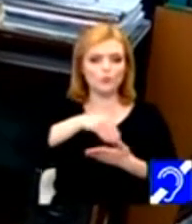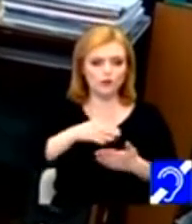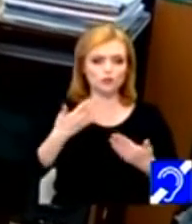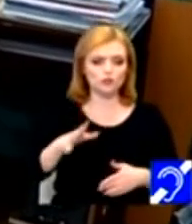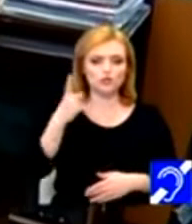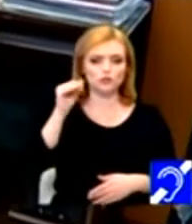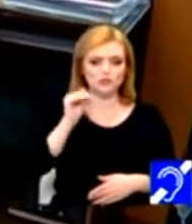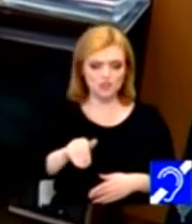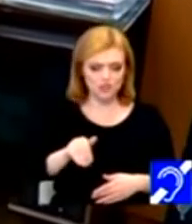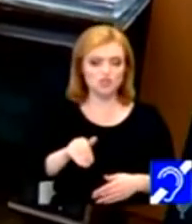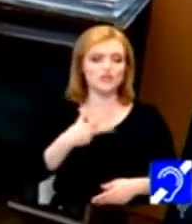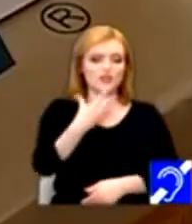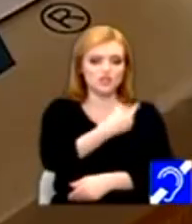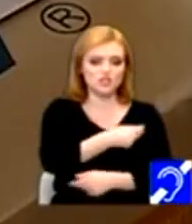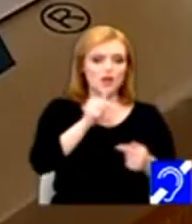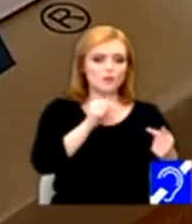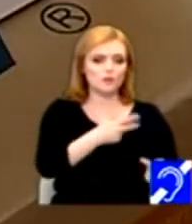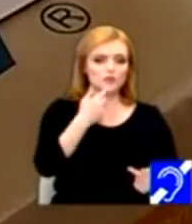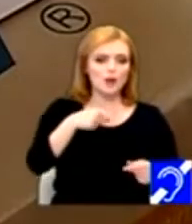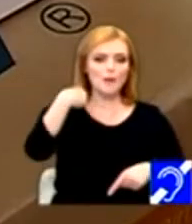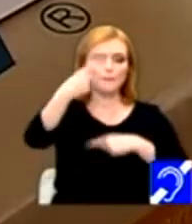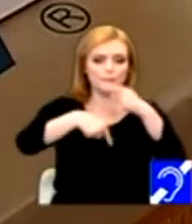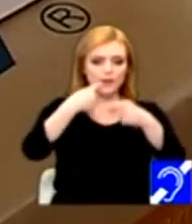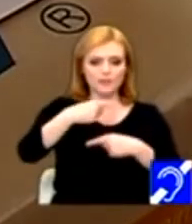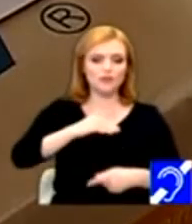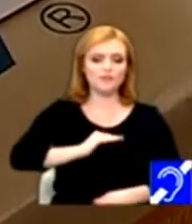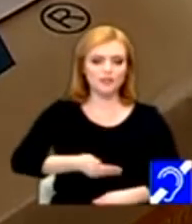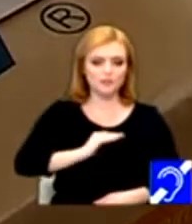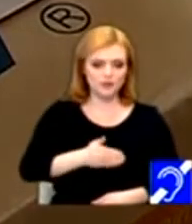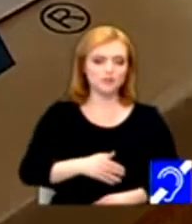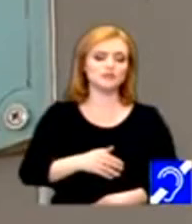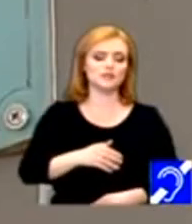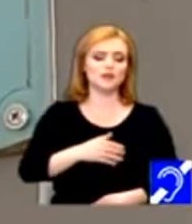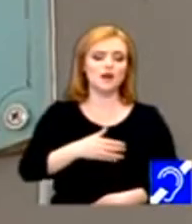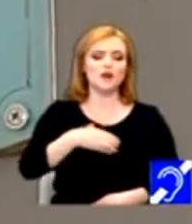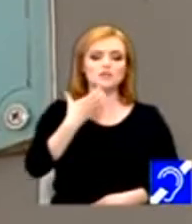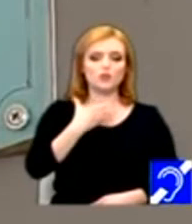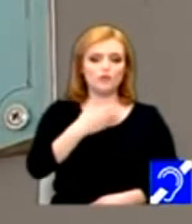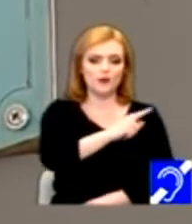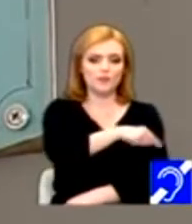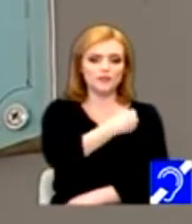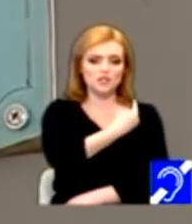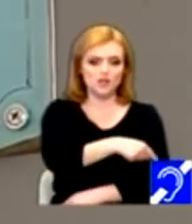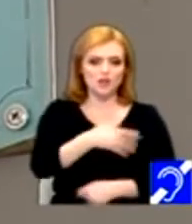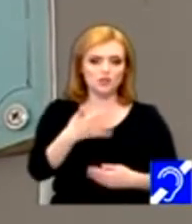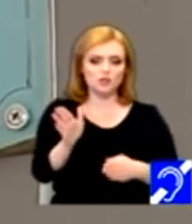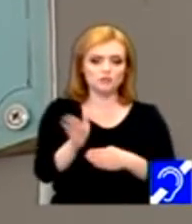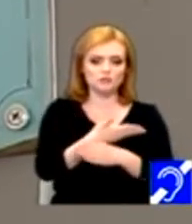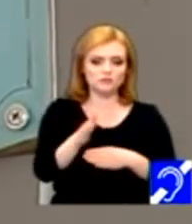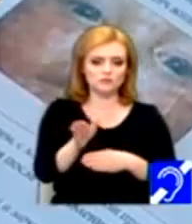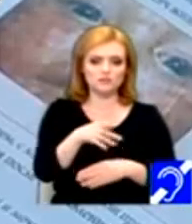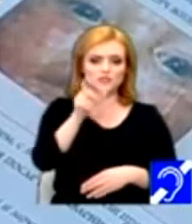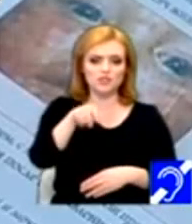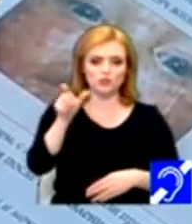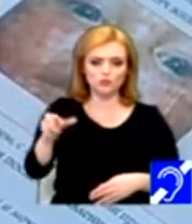deja 100.000 de doze de vaccin antigripal prin Compania Națională de Asigurări în Medicină și a fost puse la dispoziția pacienților